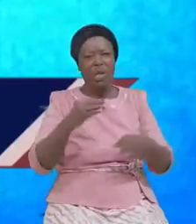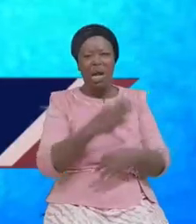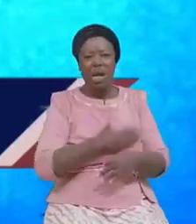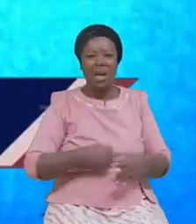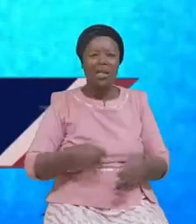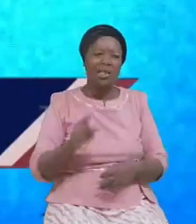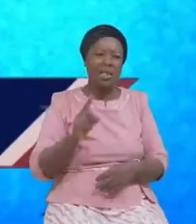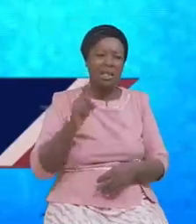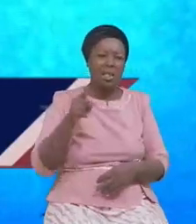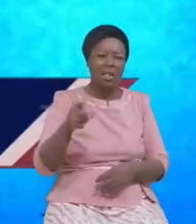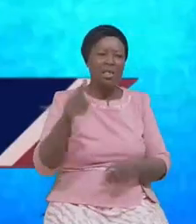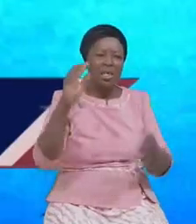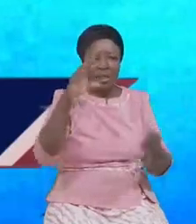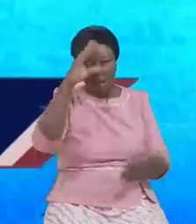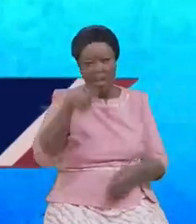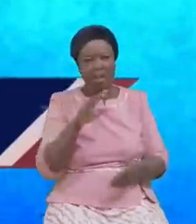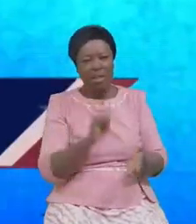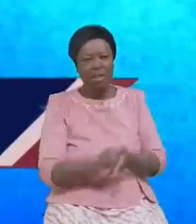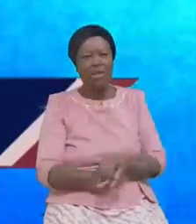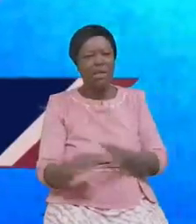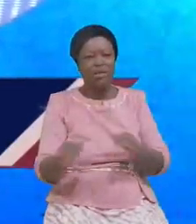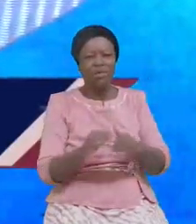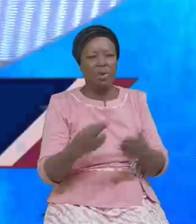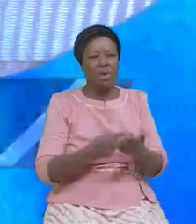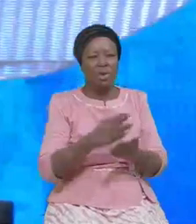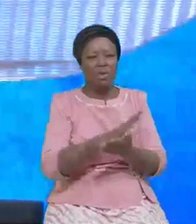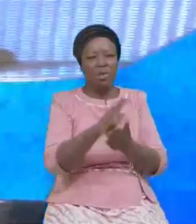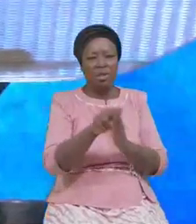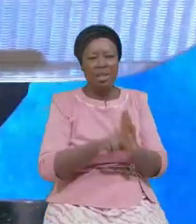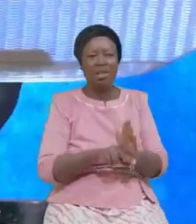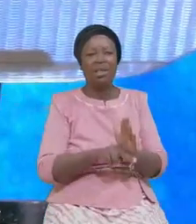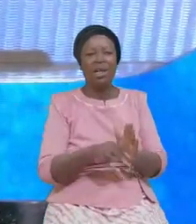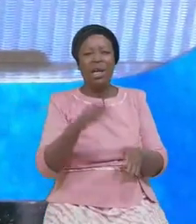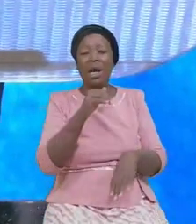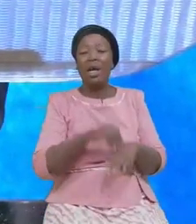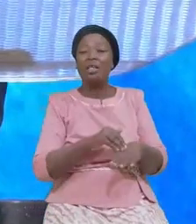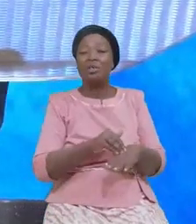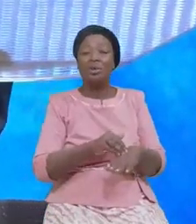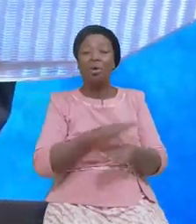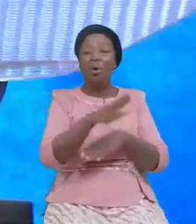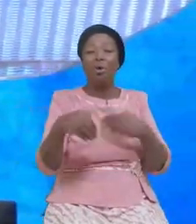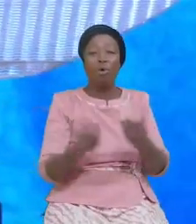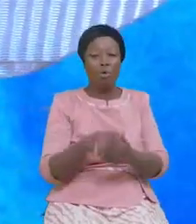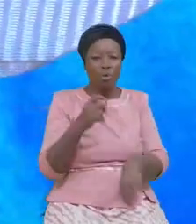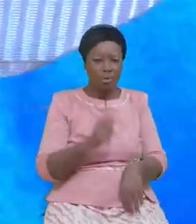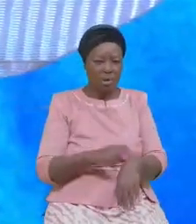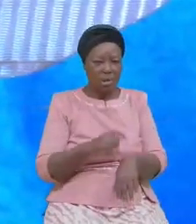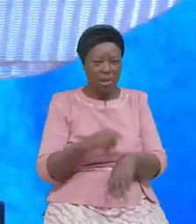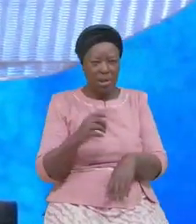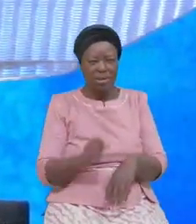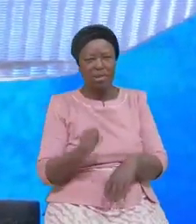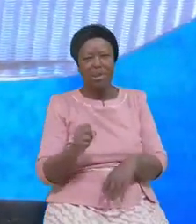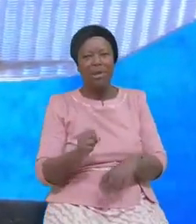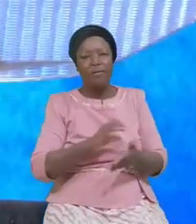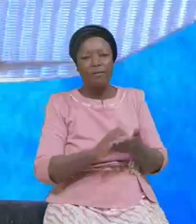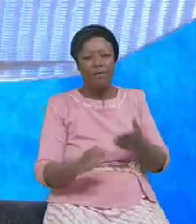tout temps. Qui pratiquent la justice en tout temps. Et il dit au verset 4,